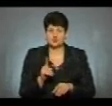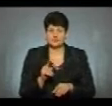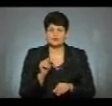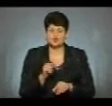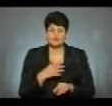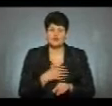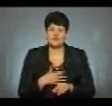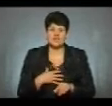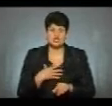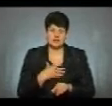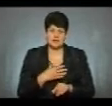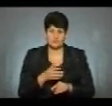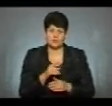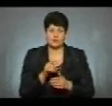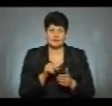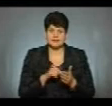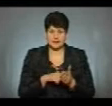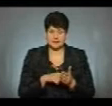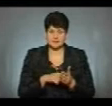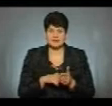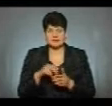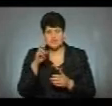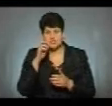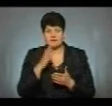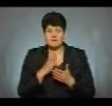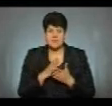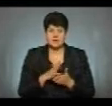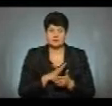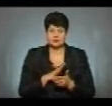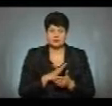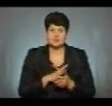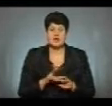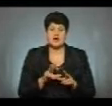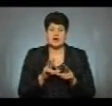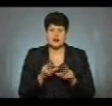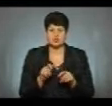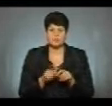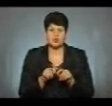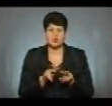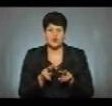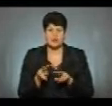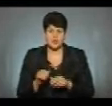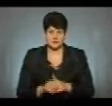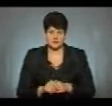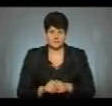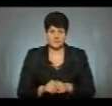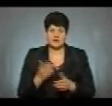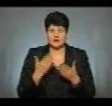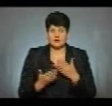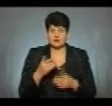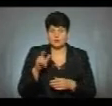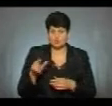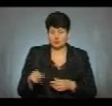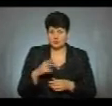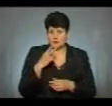такому важливому питанні держава мала би бути гарантом і контролером. Якщо люди бачать,